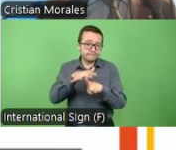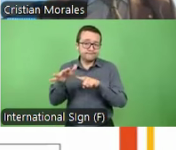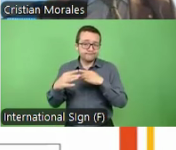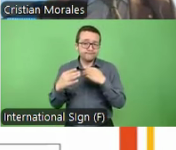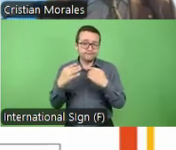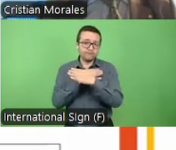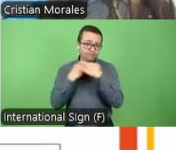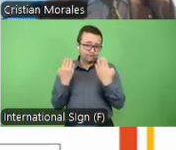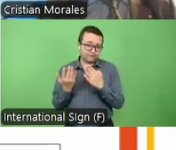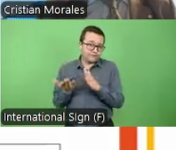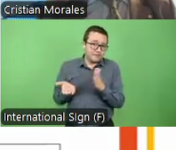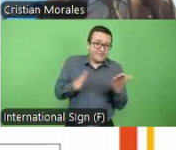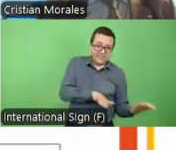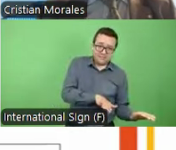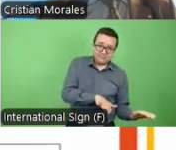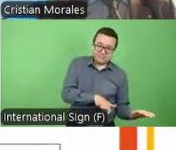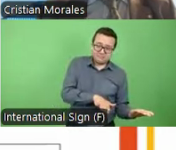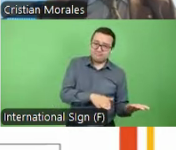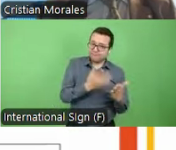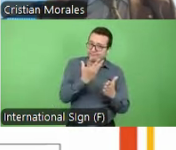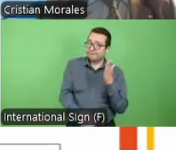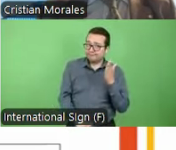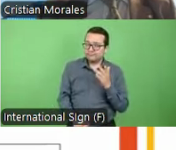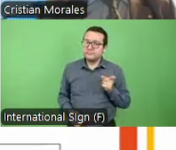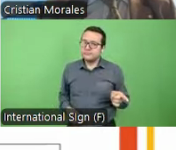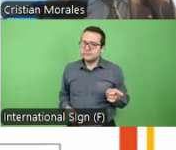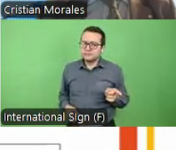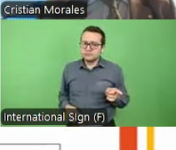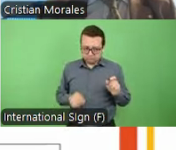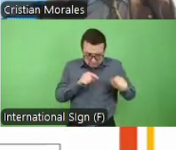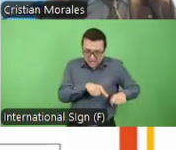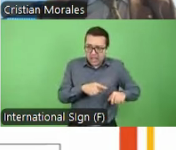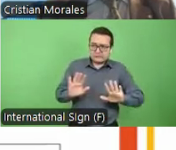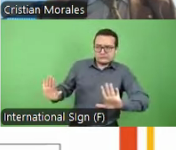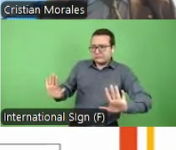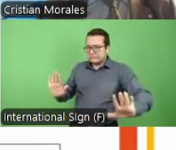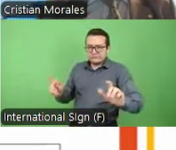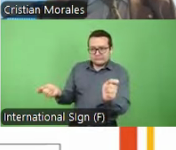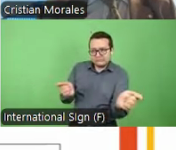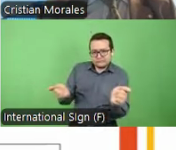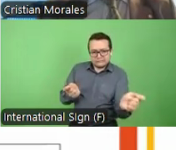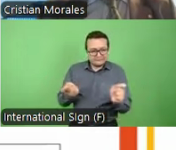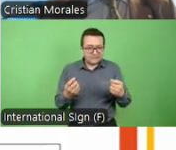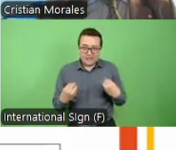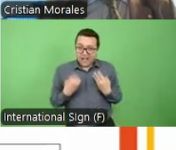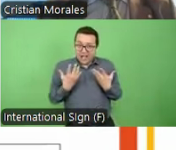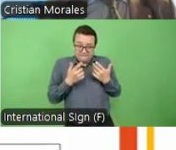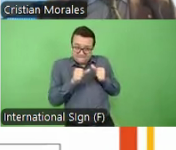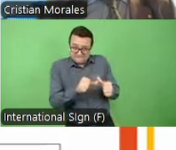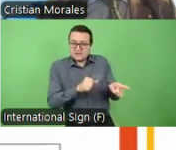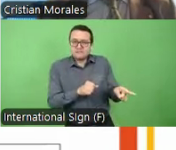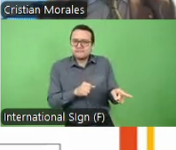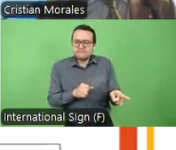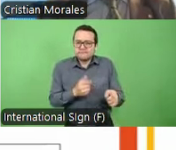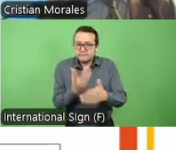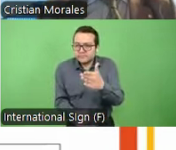la mortalité évitable. Incluso cuando analizamos las distintas barreras al Même quand acceso a on los servicios de analyse salud, les me différentes gustaría barrières destacar à